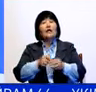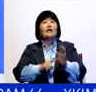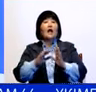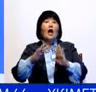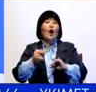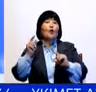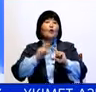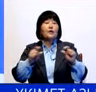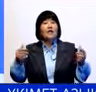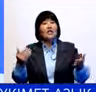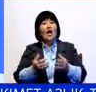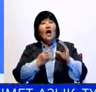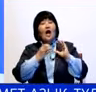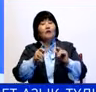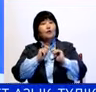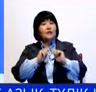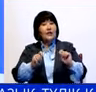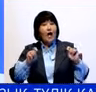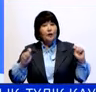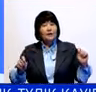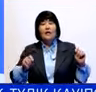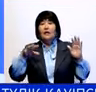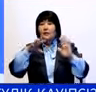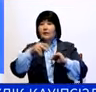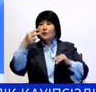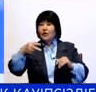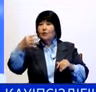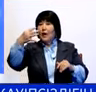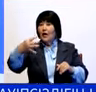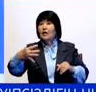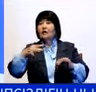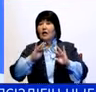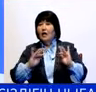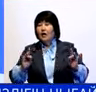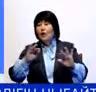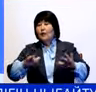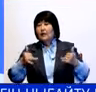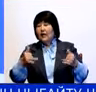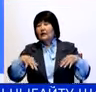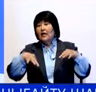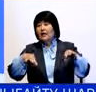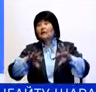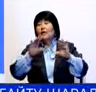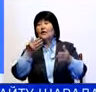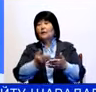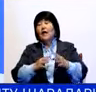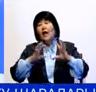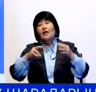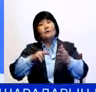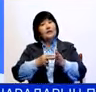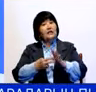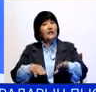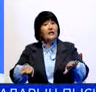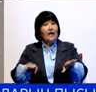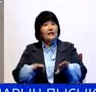ауыл мектептеріне жаңа автобустар табысталды. Сыйымдылығы 20 және 40 балаға шақталған транспорттың техникалық сипаттамасы әлемдік стандартқа сай.